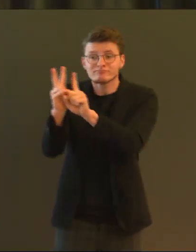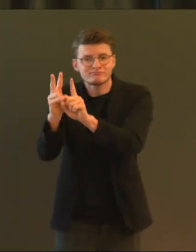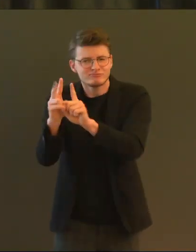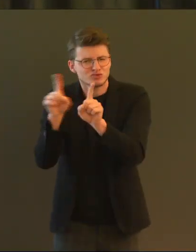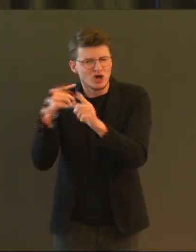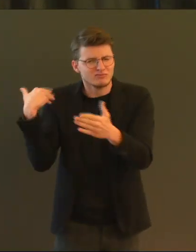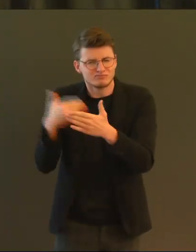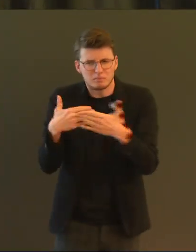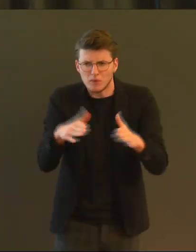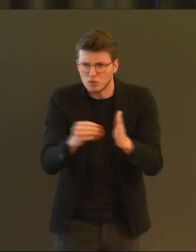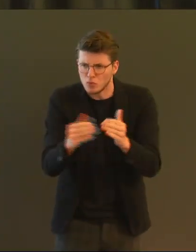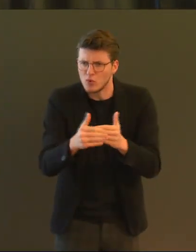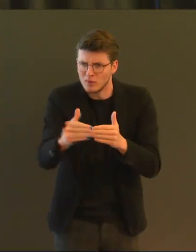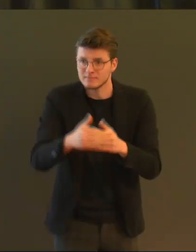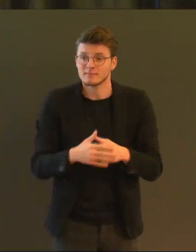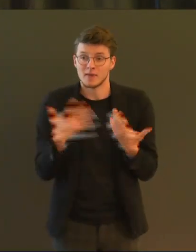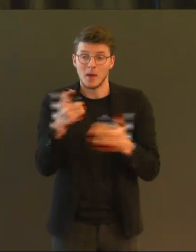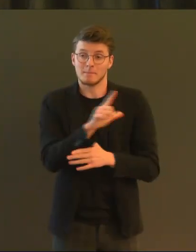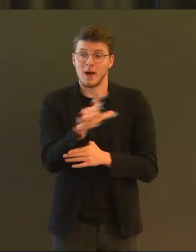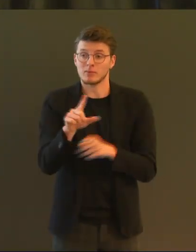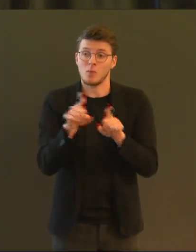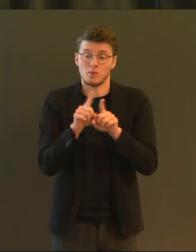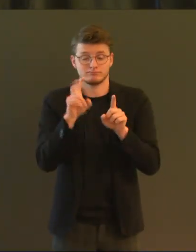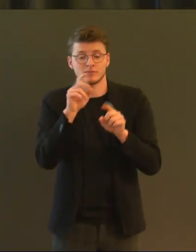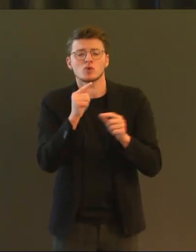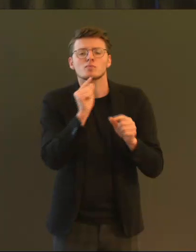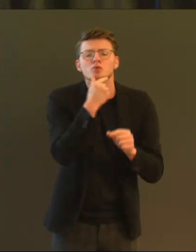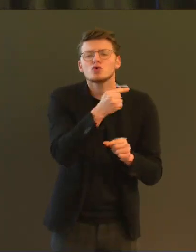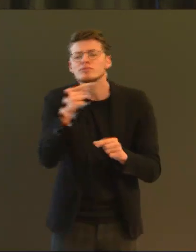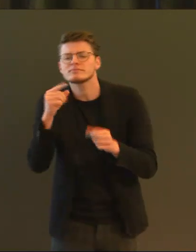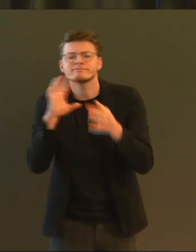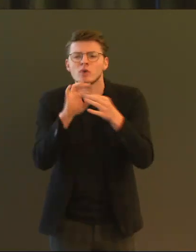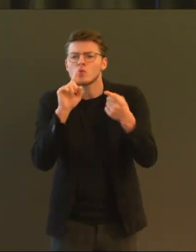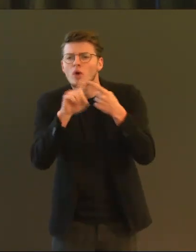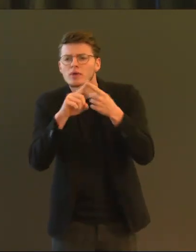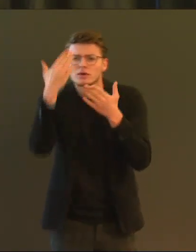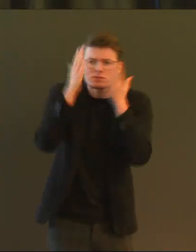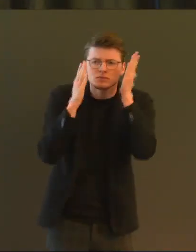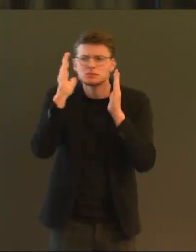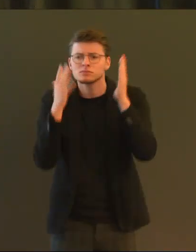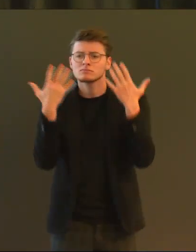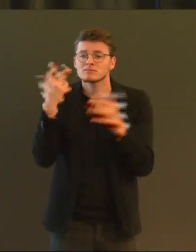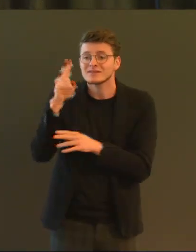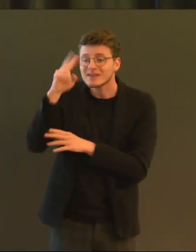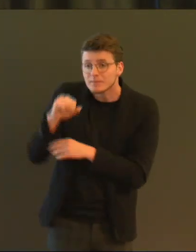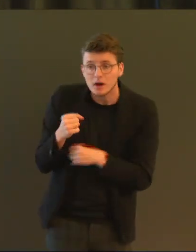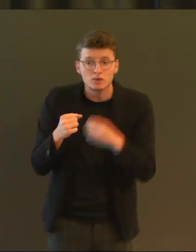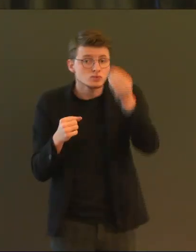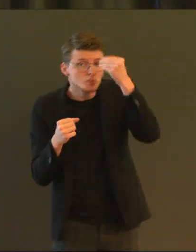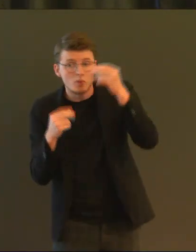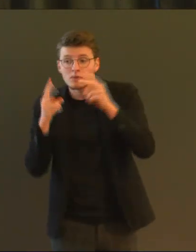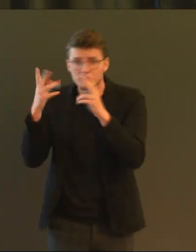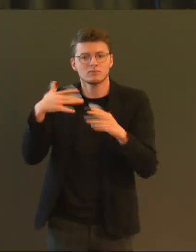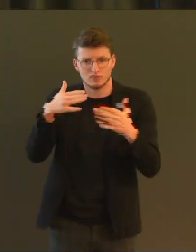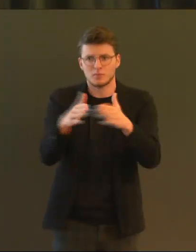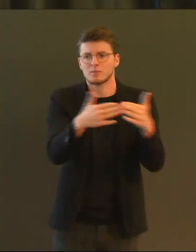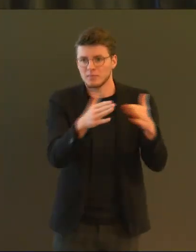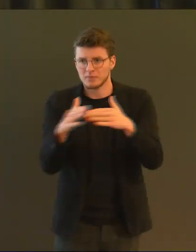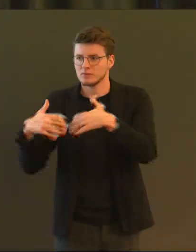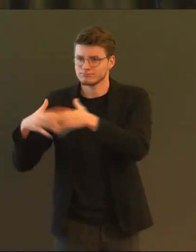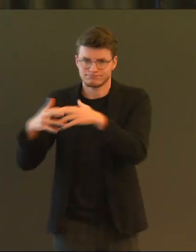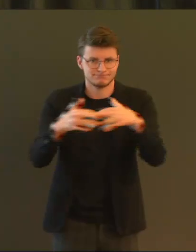Maandag kunnen ook contactberoepen, musea, dierenparken en scholen hun activiteiten hervatten. Al deze sectoren zijn